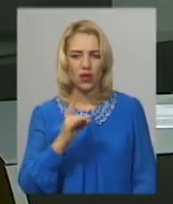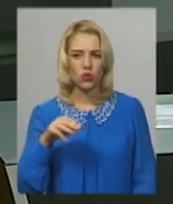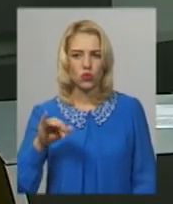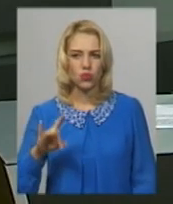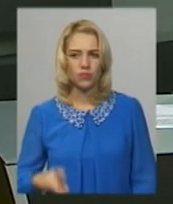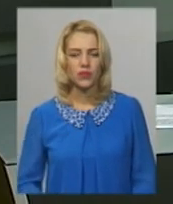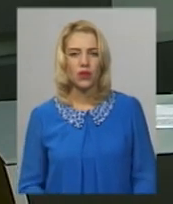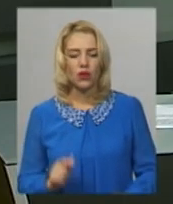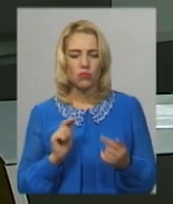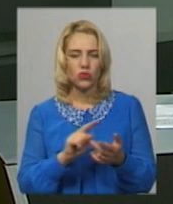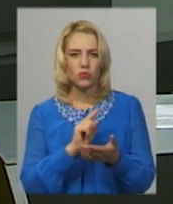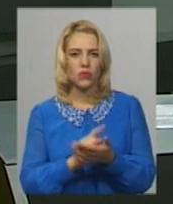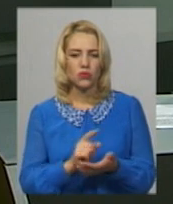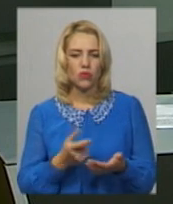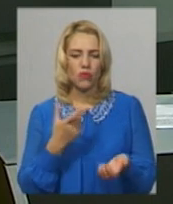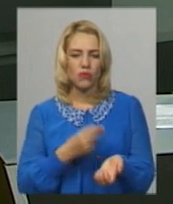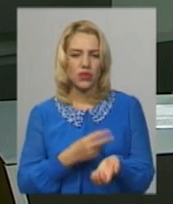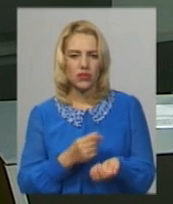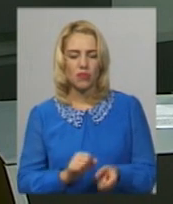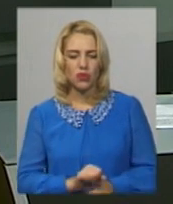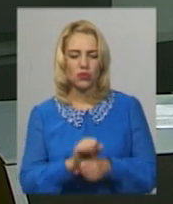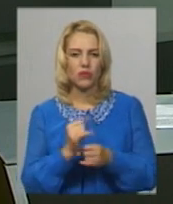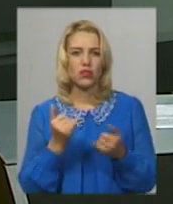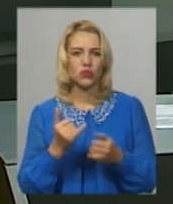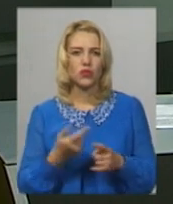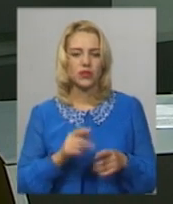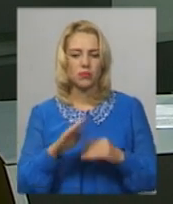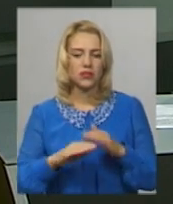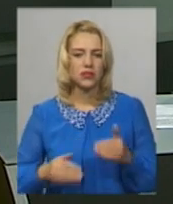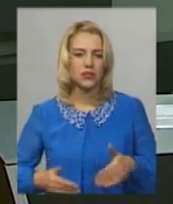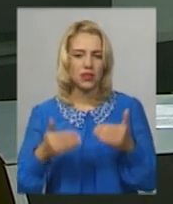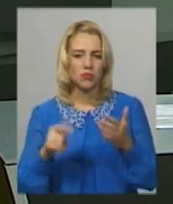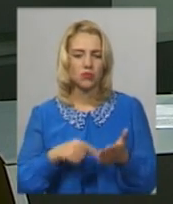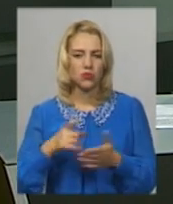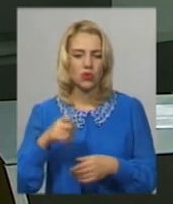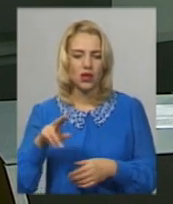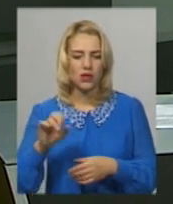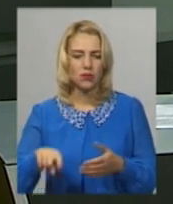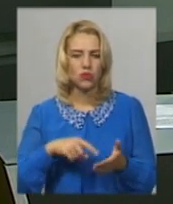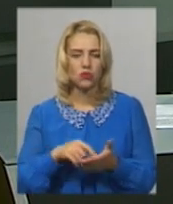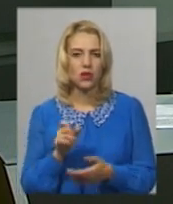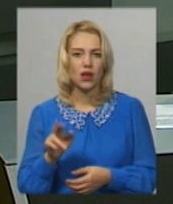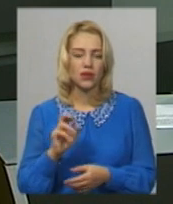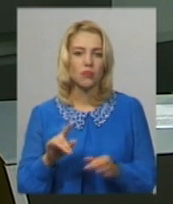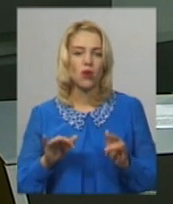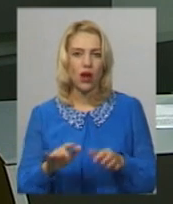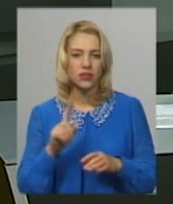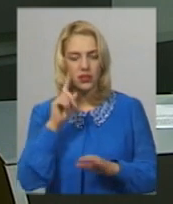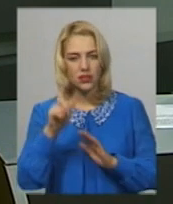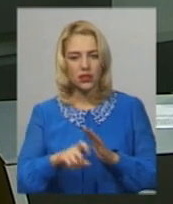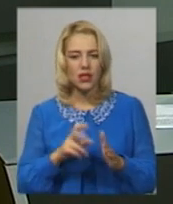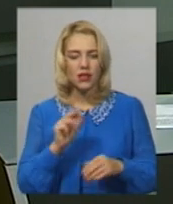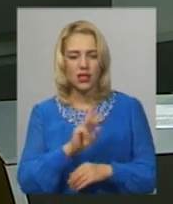Проти обов'язкової вакцинації мітингували сьогодні під стінами міської ради в обласному центрі. Про акції мітингуючі дізнались на